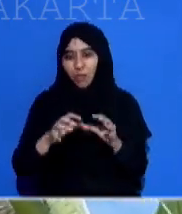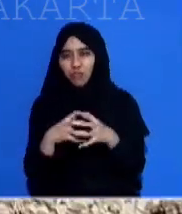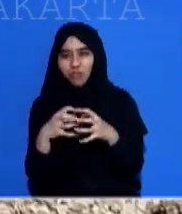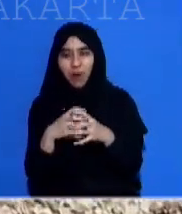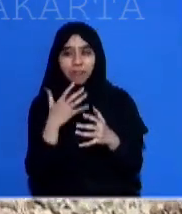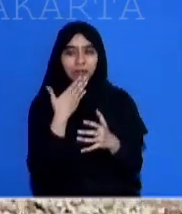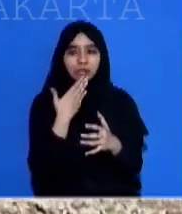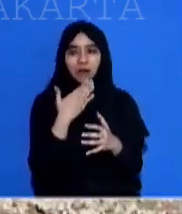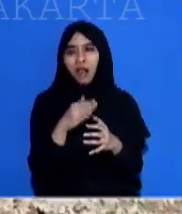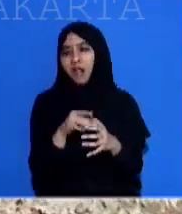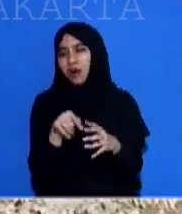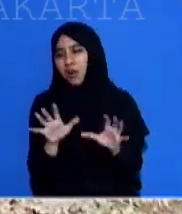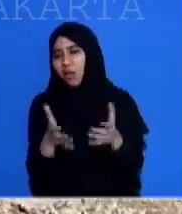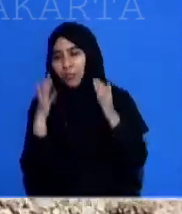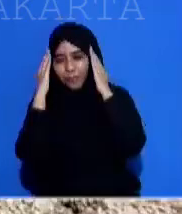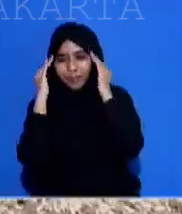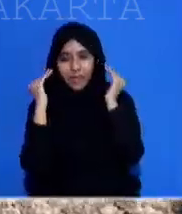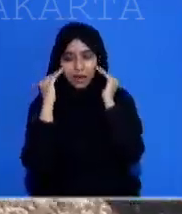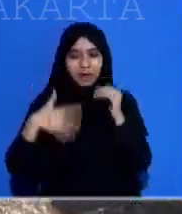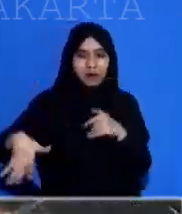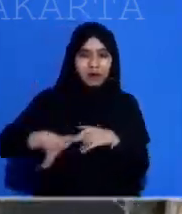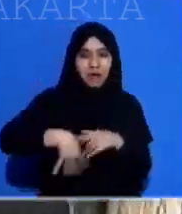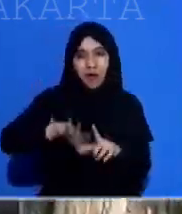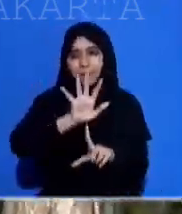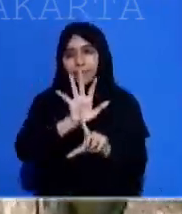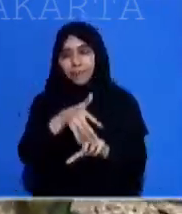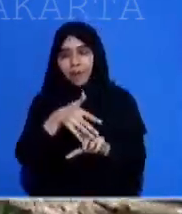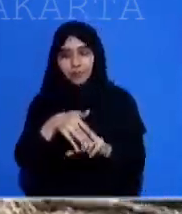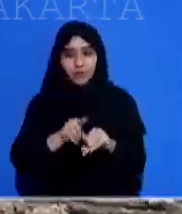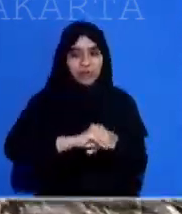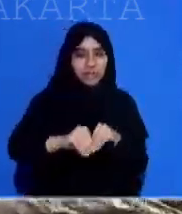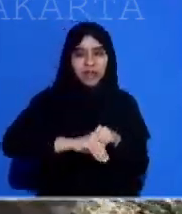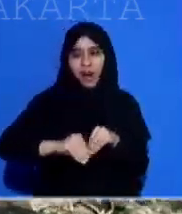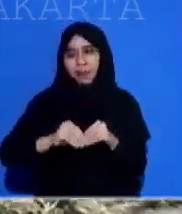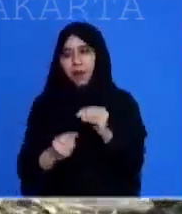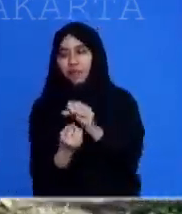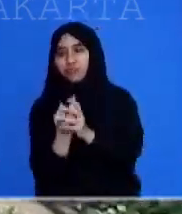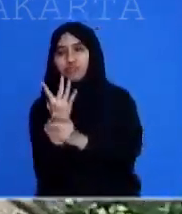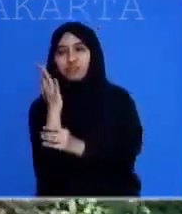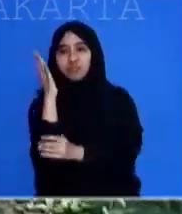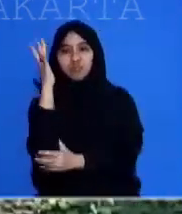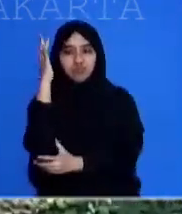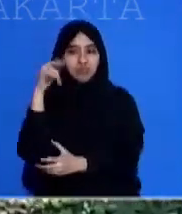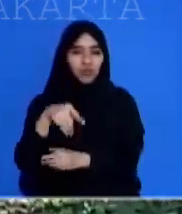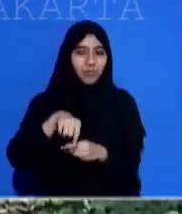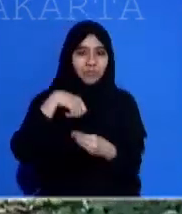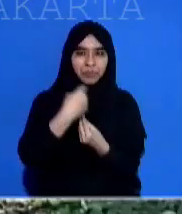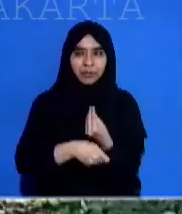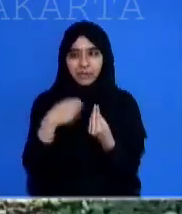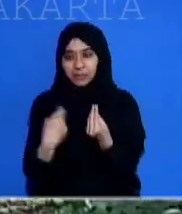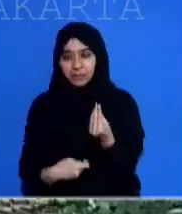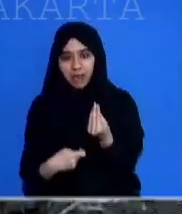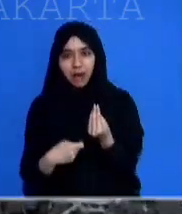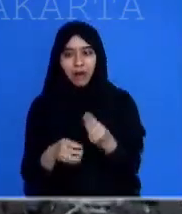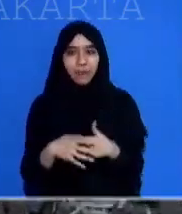tindakaken dening saweneh kadang tani ing lalatan kasihan Bantul ingkang nanem tanaman woh pisang ing lahan pasabinanipun. Sanadyan ing sakiwa